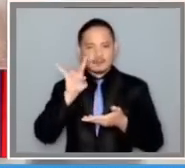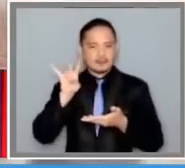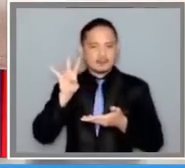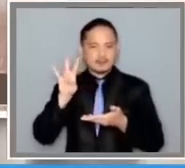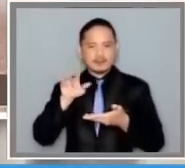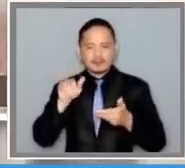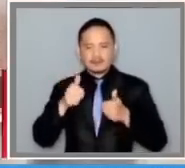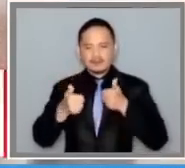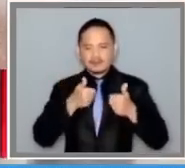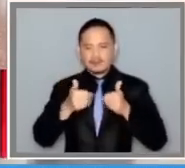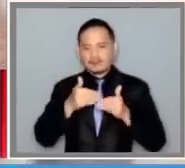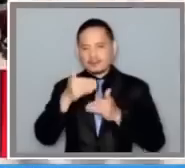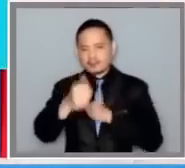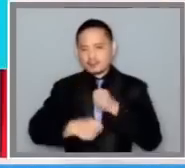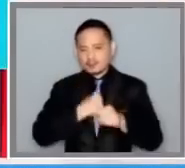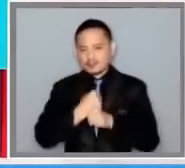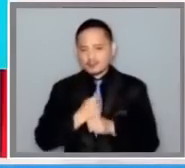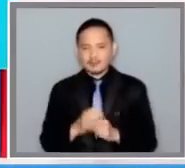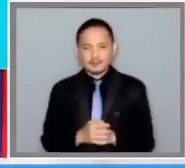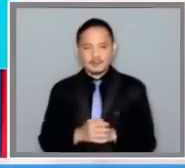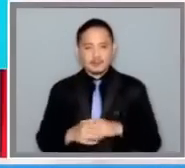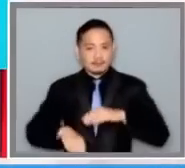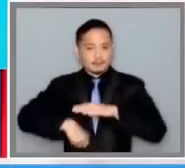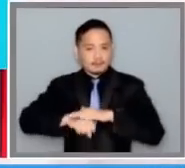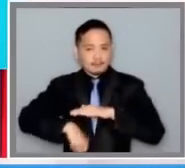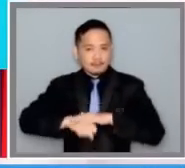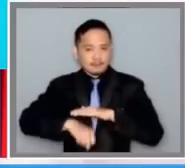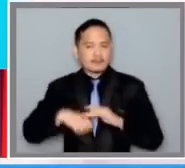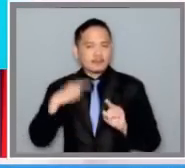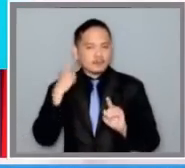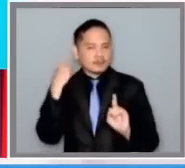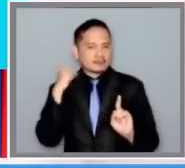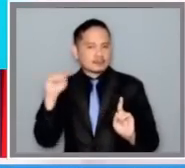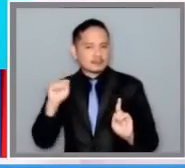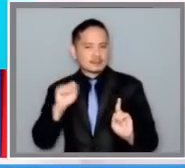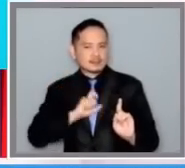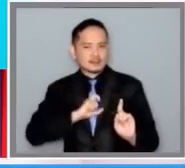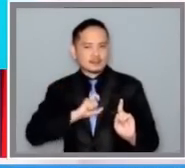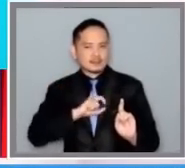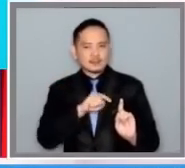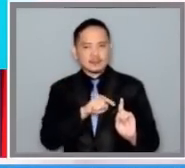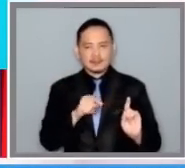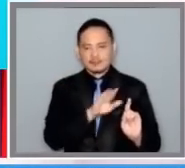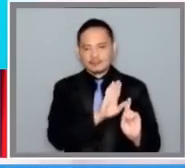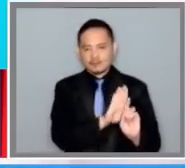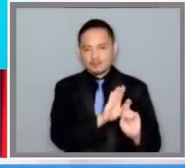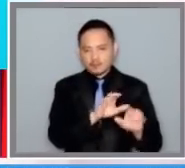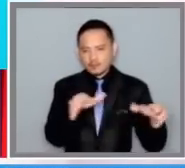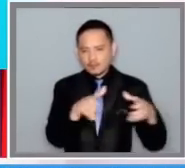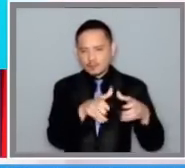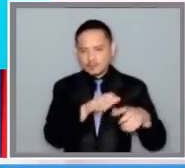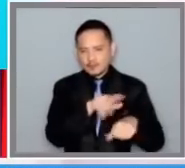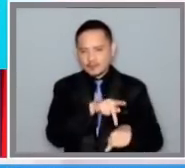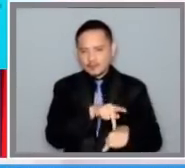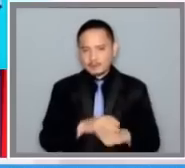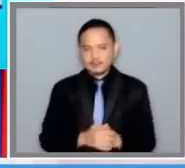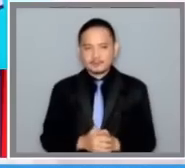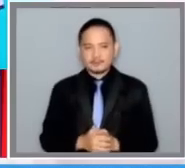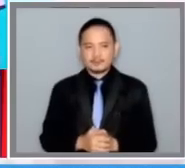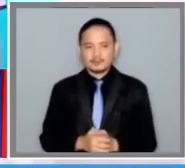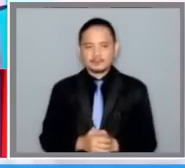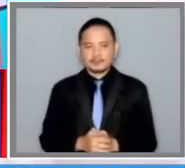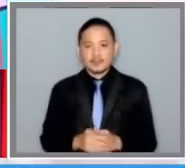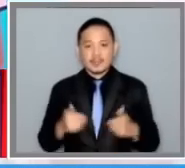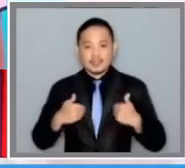Sa football naman, silver medal ang naiuwi ng Arayat Football Club sa La Liga Youth Under-12